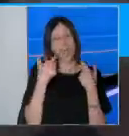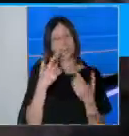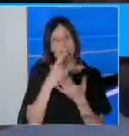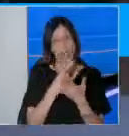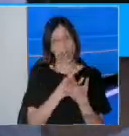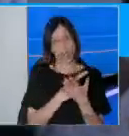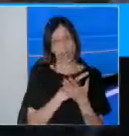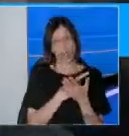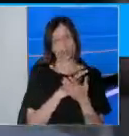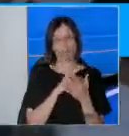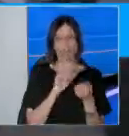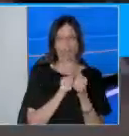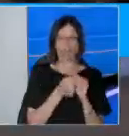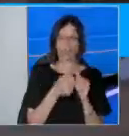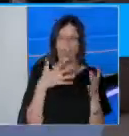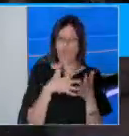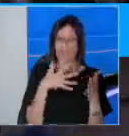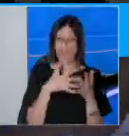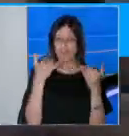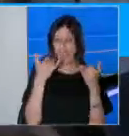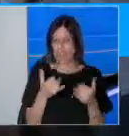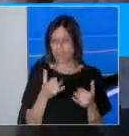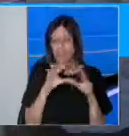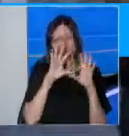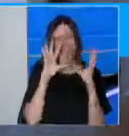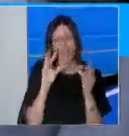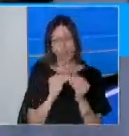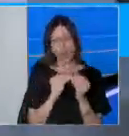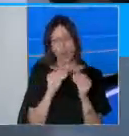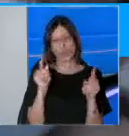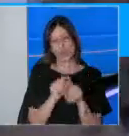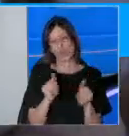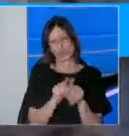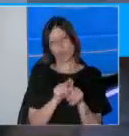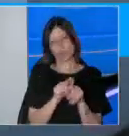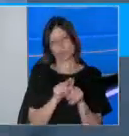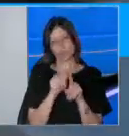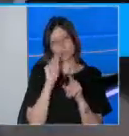גורמים חקירתיים. כרגע הכל מתנהל